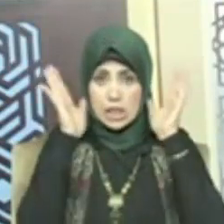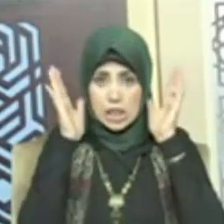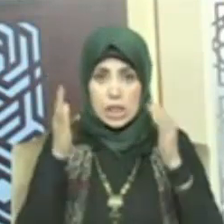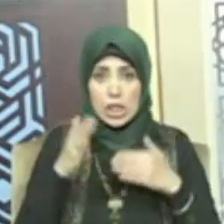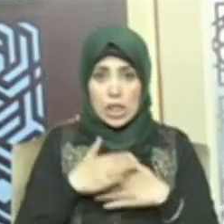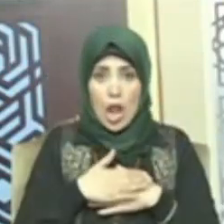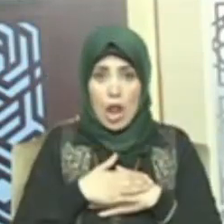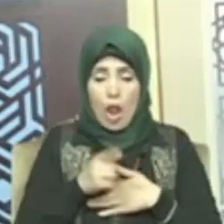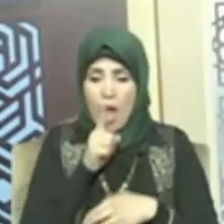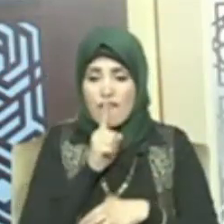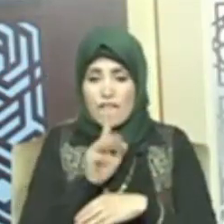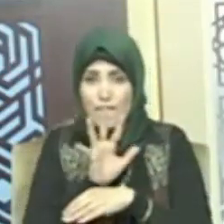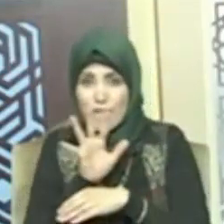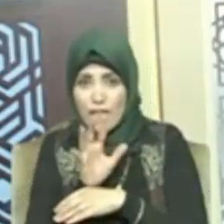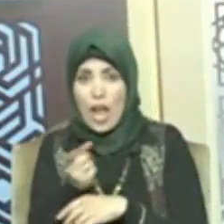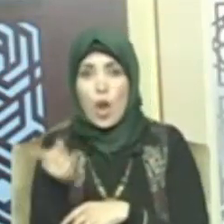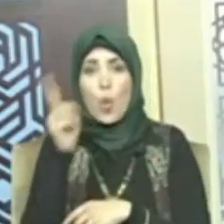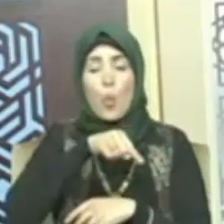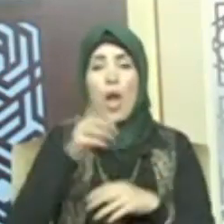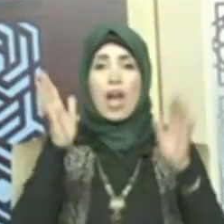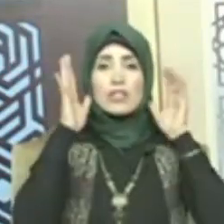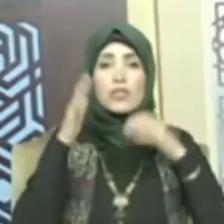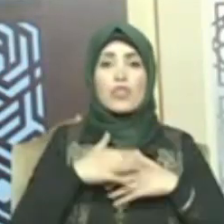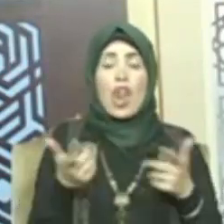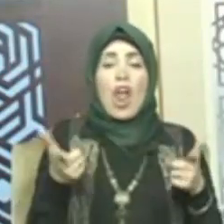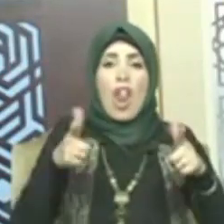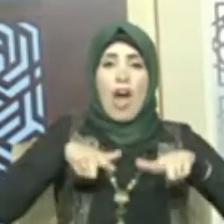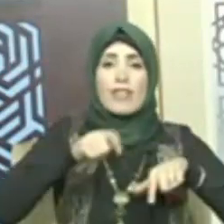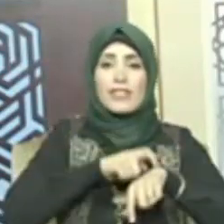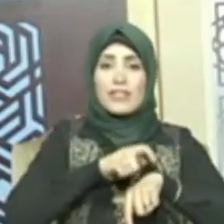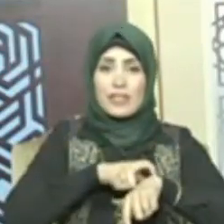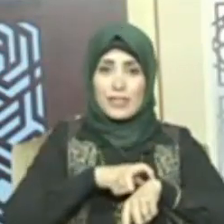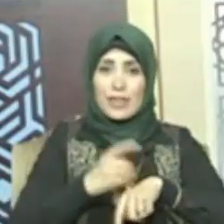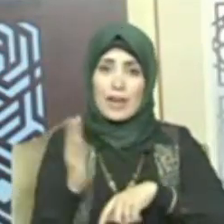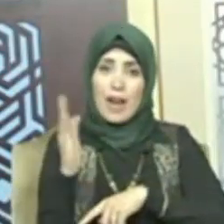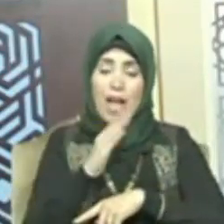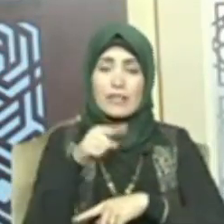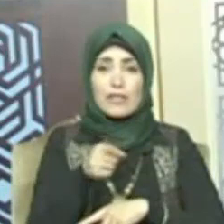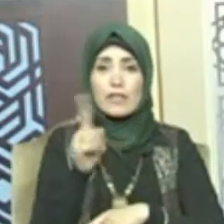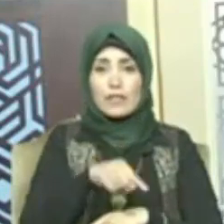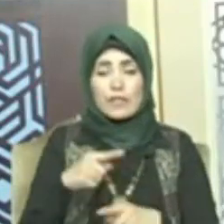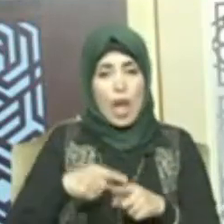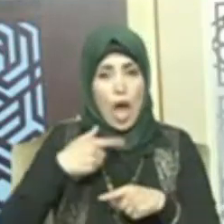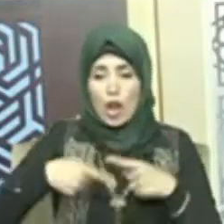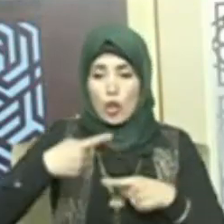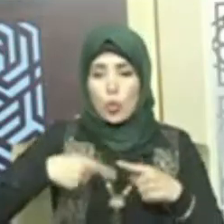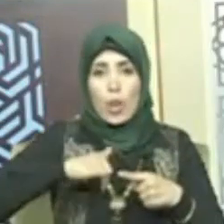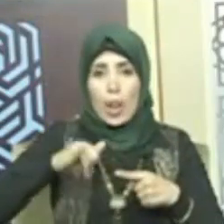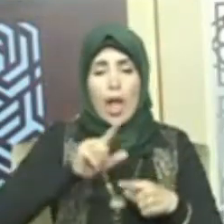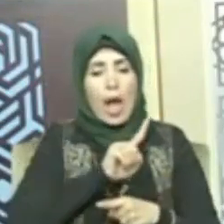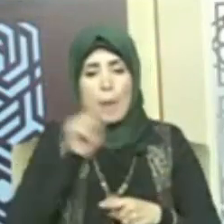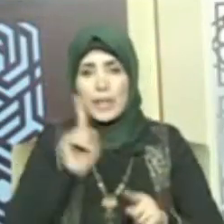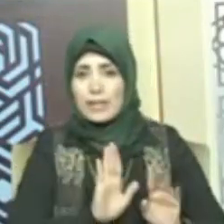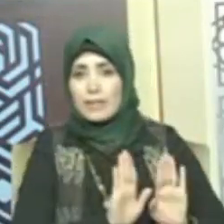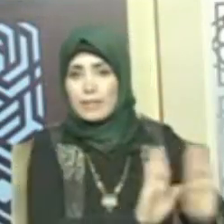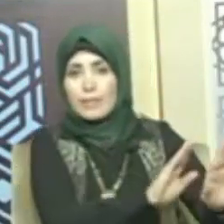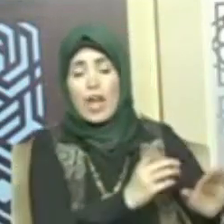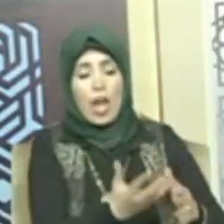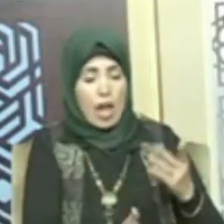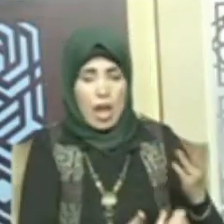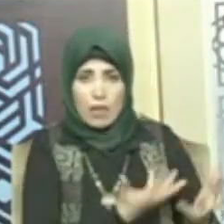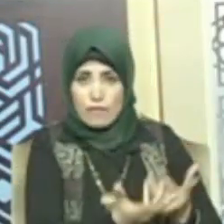الشمس وقبل غروبها، أي واظب على صلاتي الفجر والعصر.